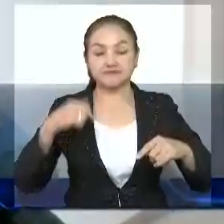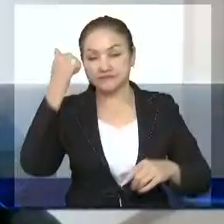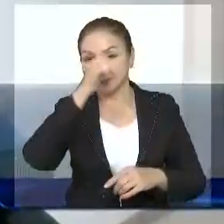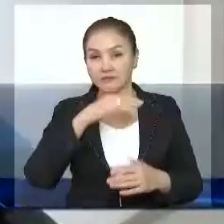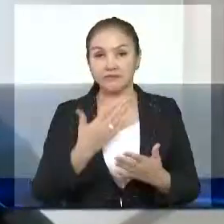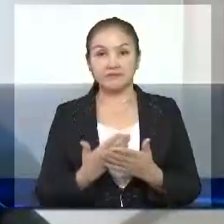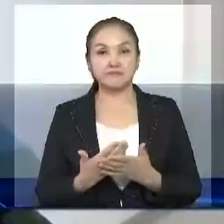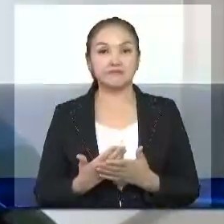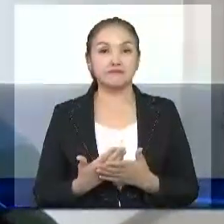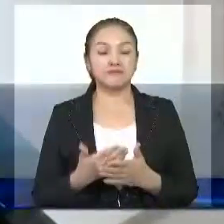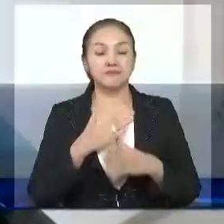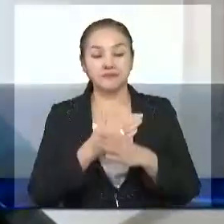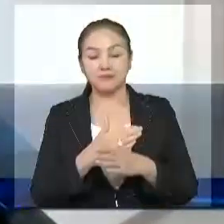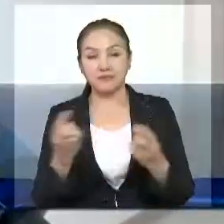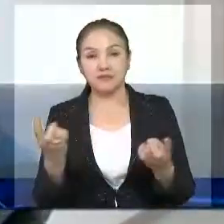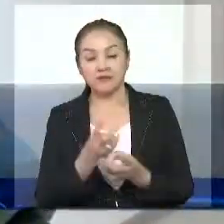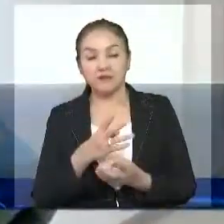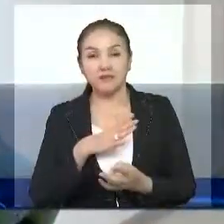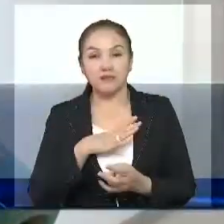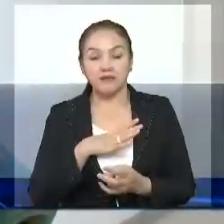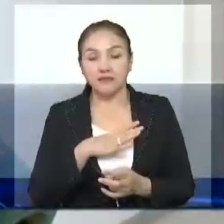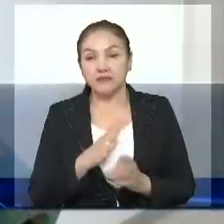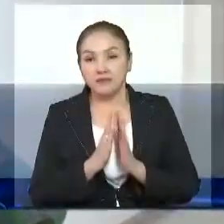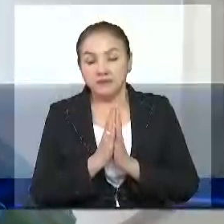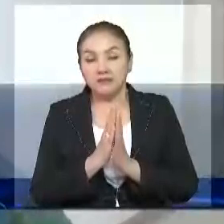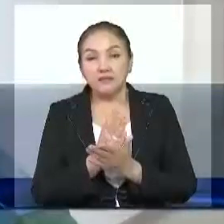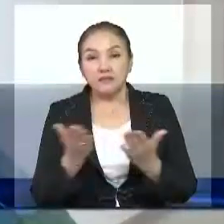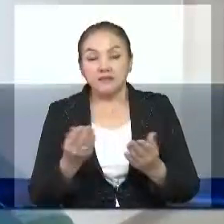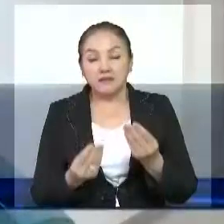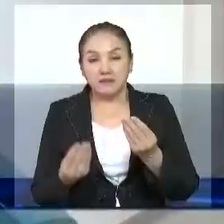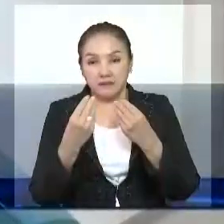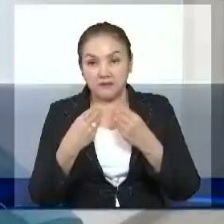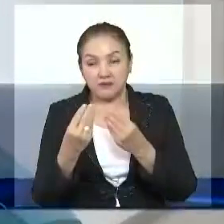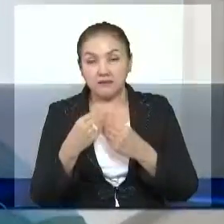бойы көмек қажет болса, көмек сұраймыз, бері отырады.